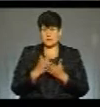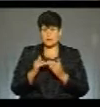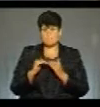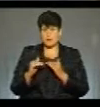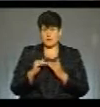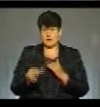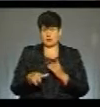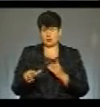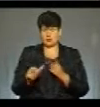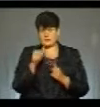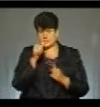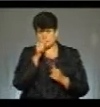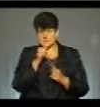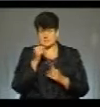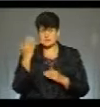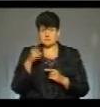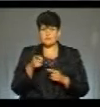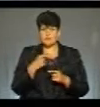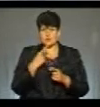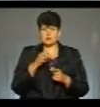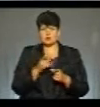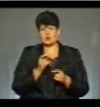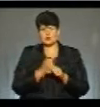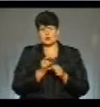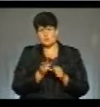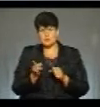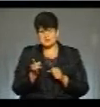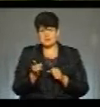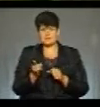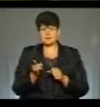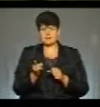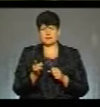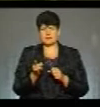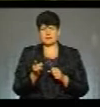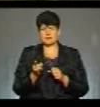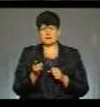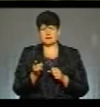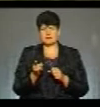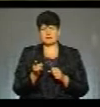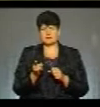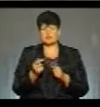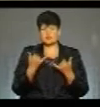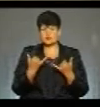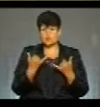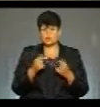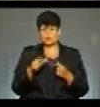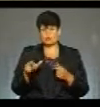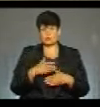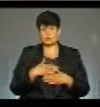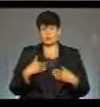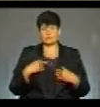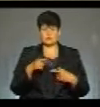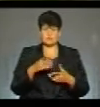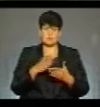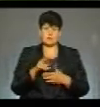місяць назад говорили про те, що ми зробимо її об'їзною і всипимо її твердим щебнем, твердим покриттям, то сьогодні люди не хочуть, тому що там йдуть